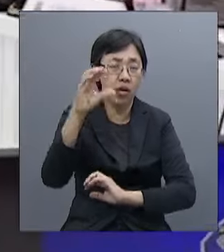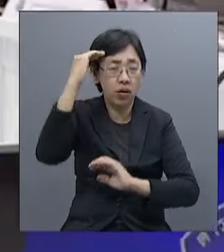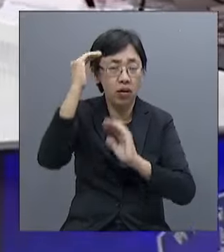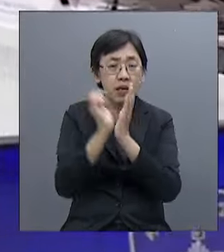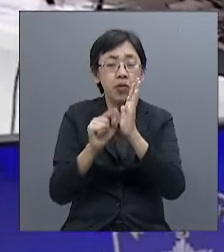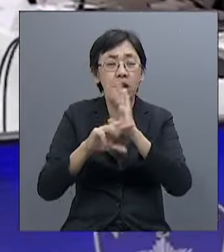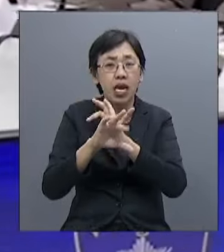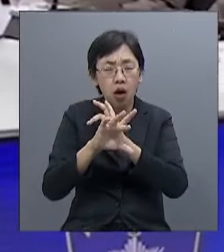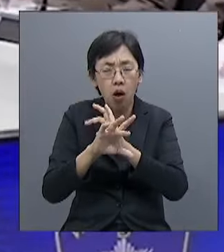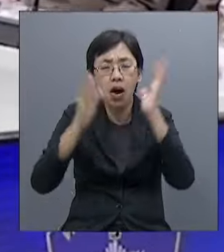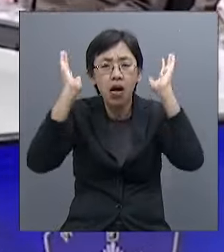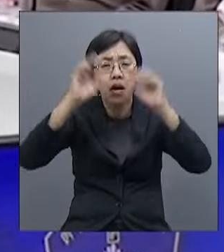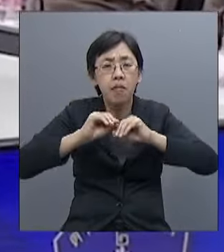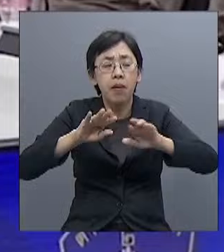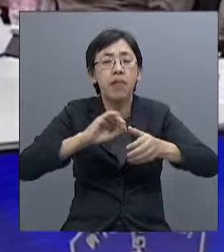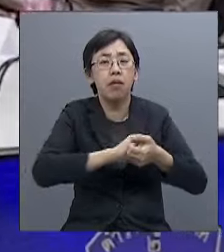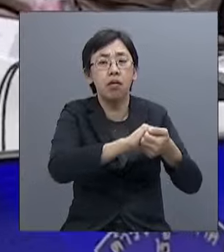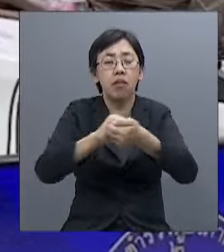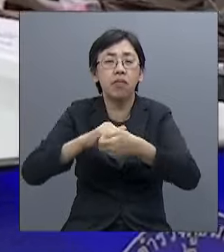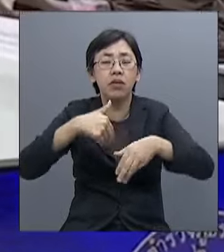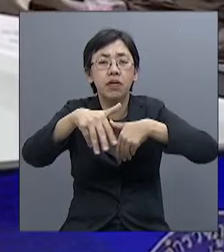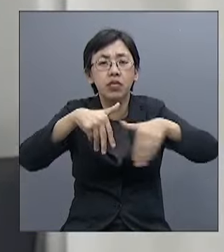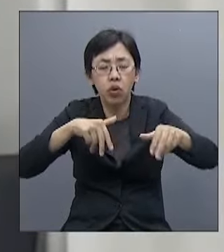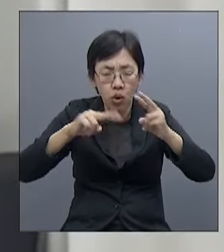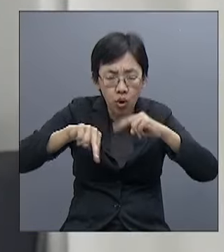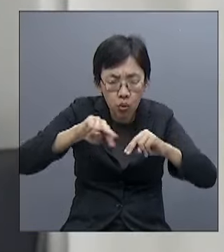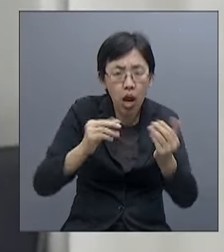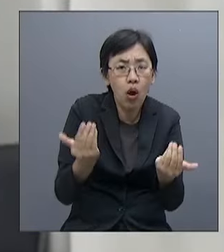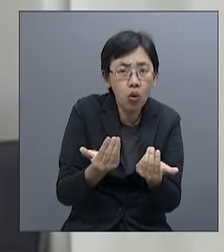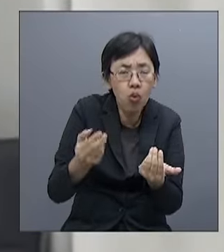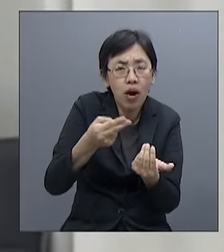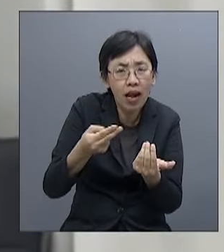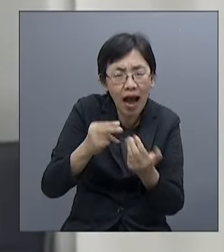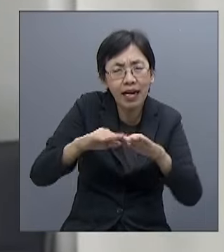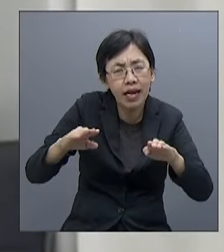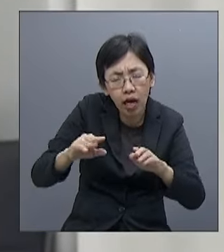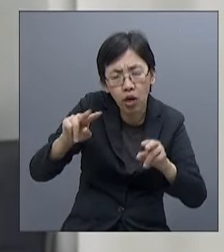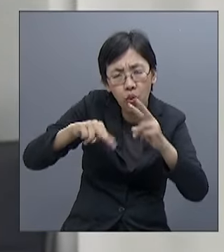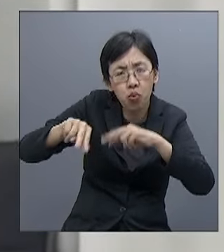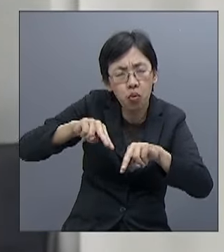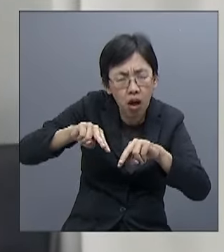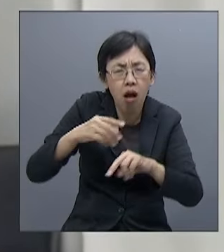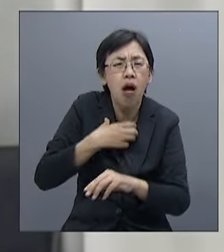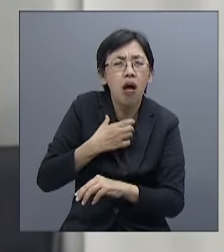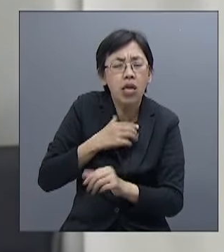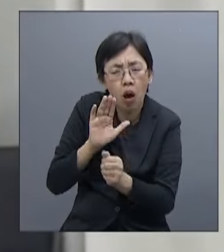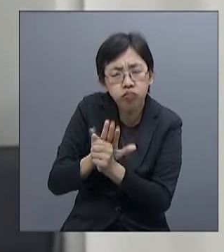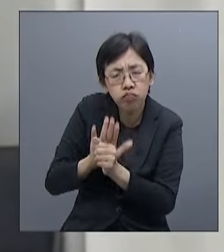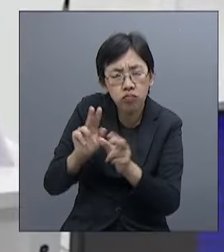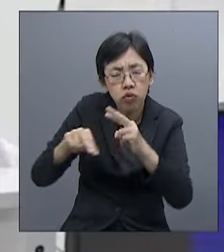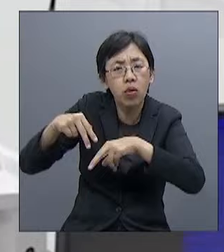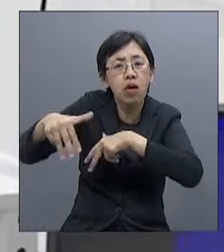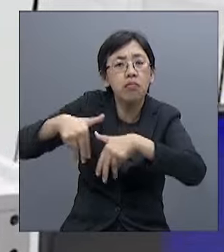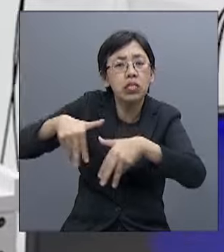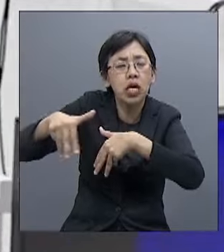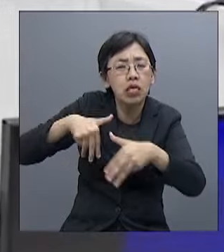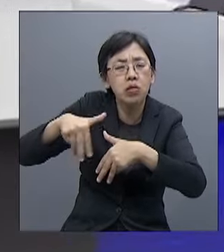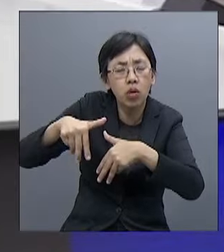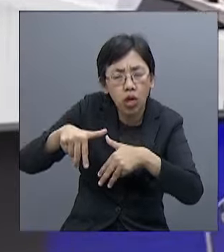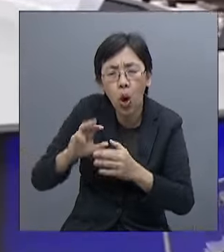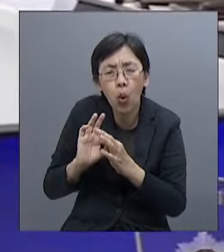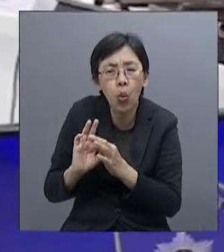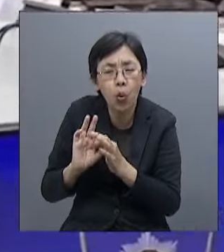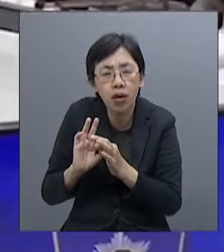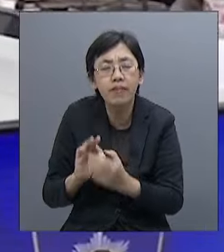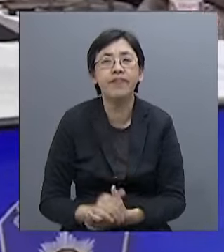ประชาสัมพันธ์ขอความร่วมมือประชาชนในการดูแลบุตรหลานมีเจตนาอยากจะดูแลประชาชนในพื้นที่ค่ะให้ข้อ